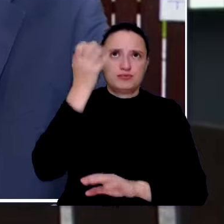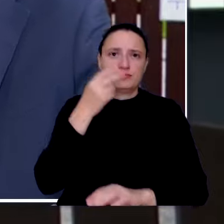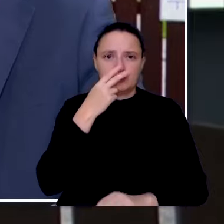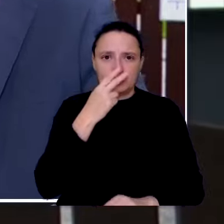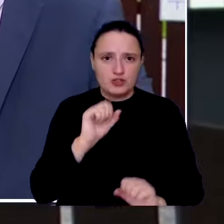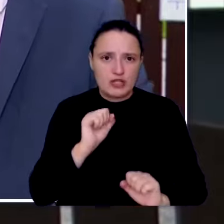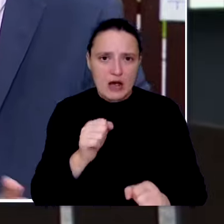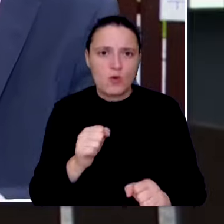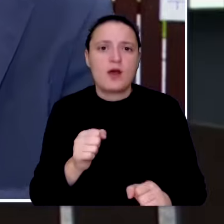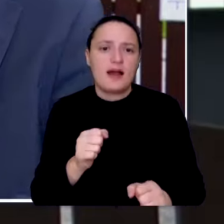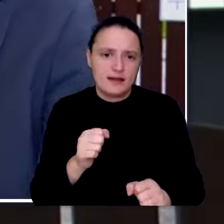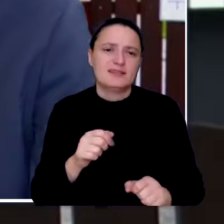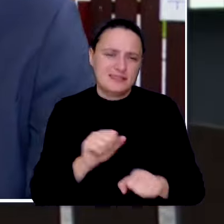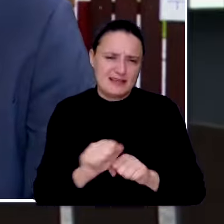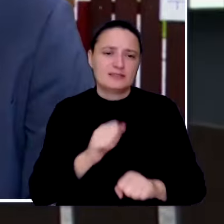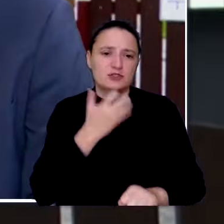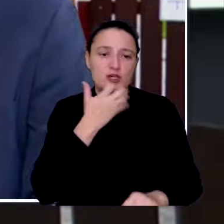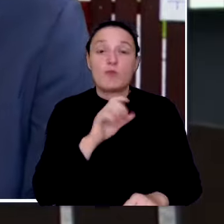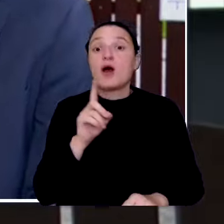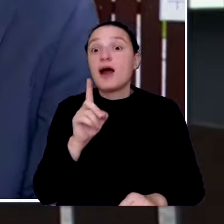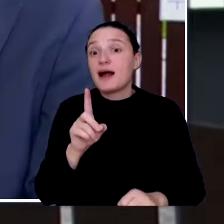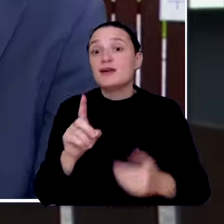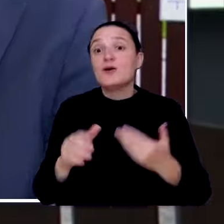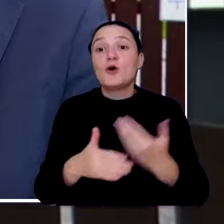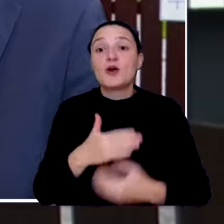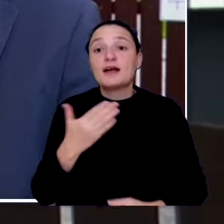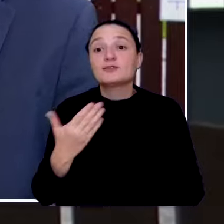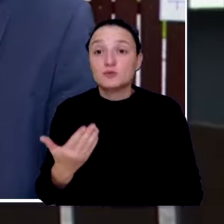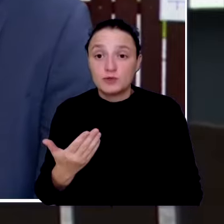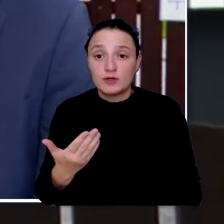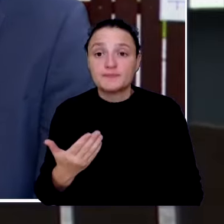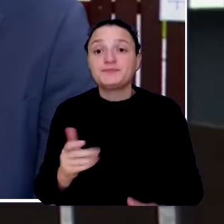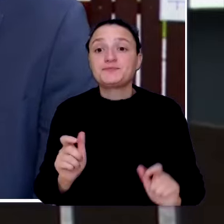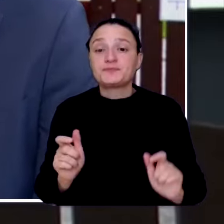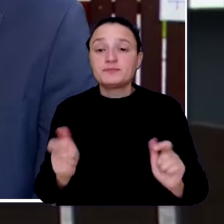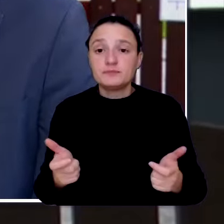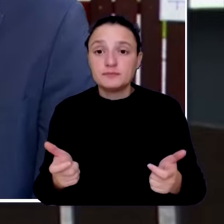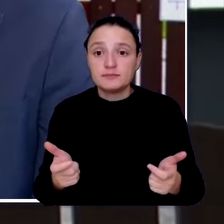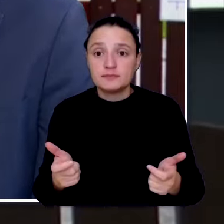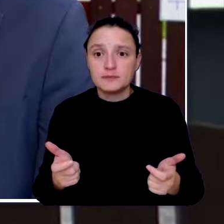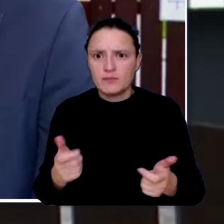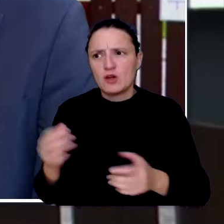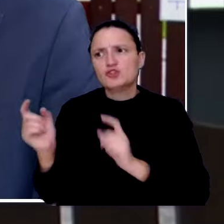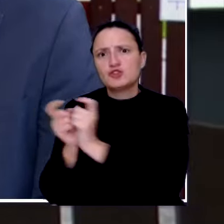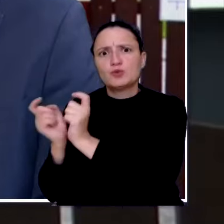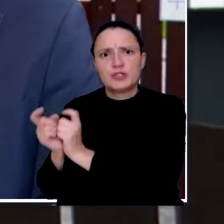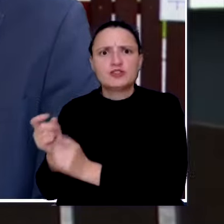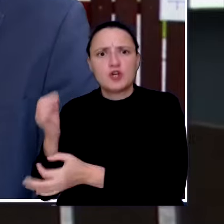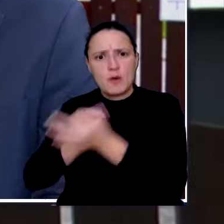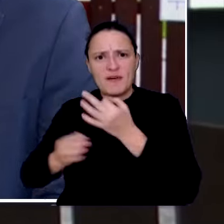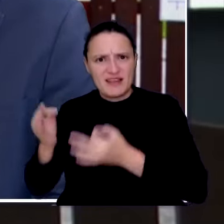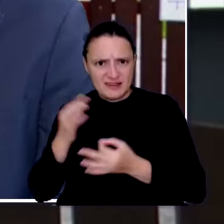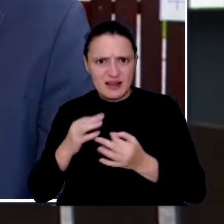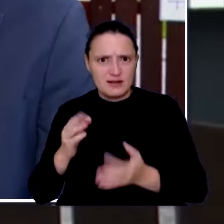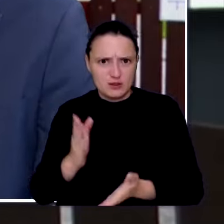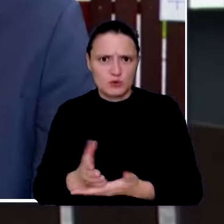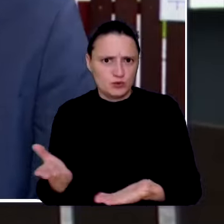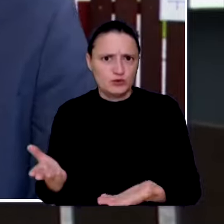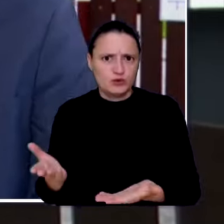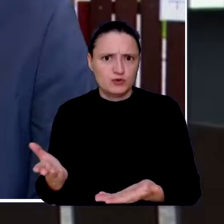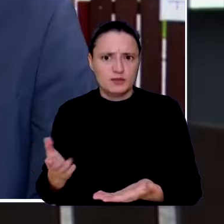przypuszczamy, że w tym domu jest ciepło, ale potwierdza się ta teza, o której mówili mi sąsiedzi Arkadiusza Myrchy i Kingi Gajewskiej,